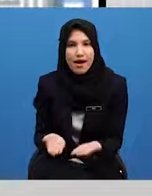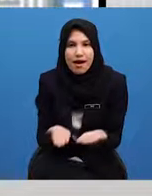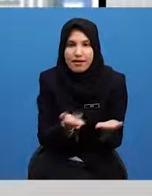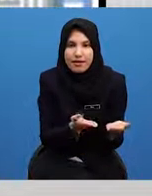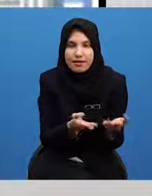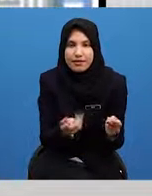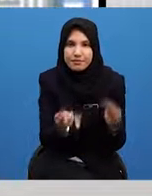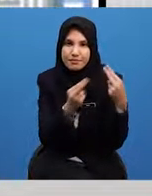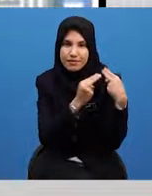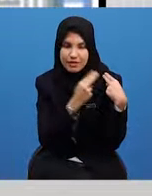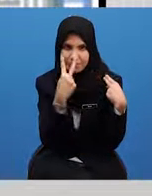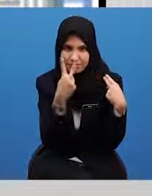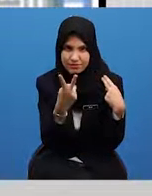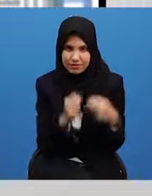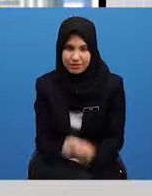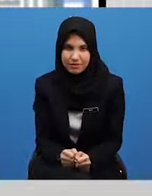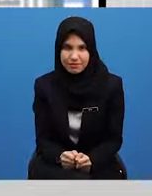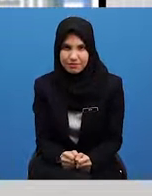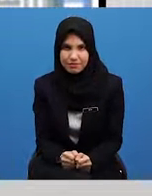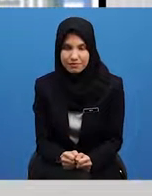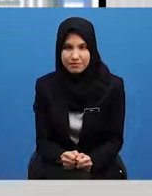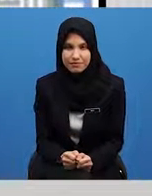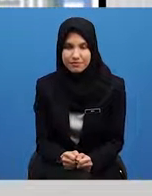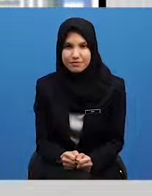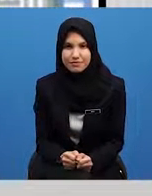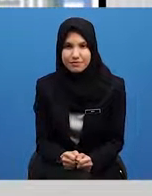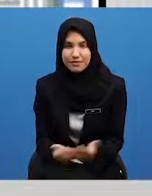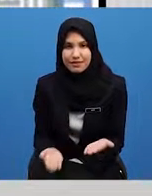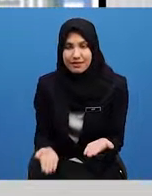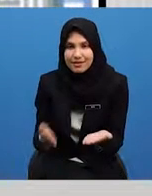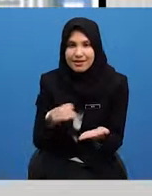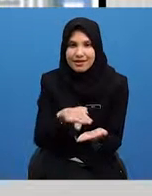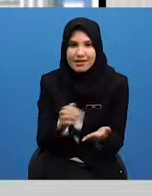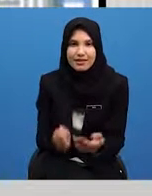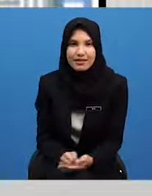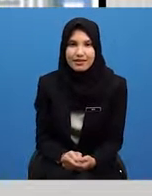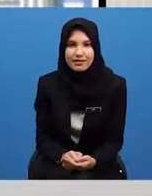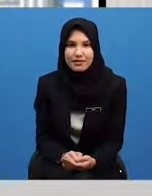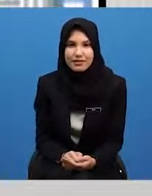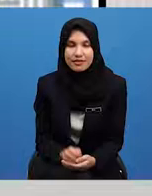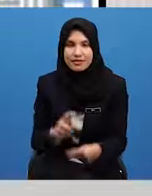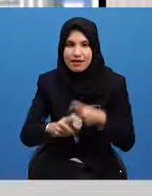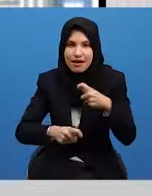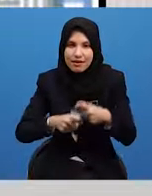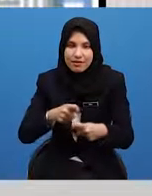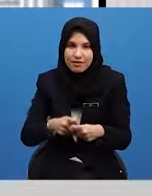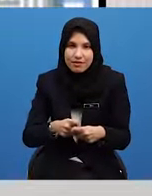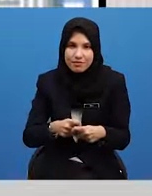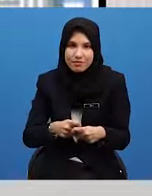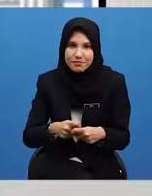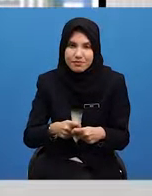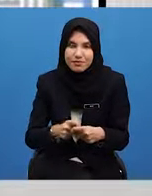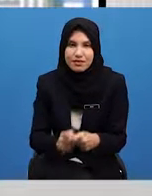Kamu lihat beban semakin mula dinaikkan. Takal berfungsi